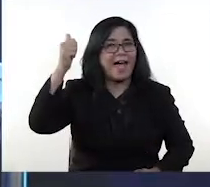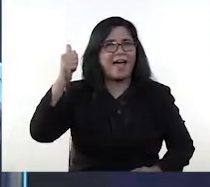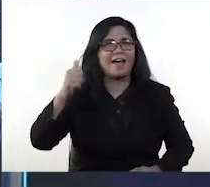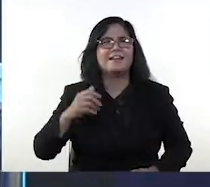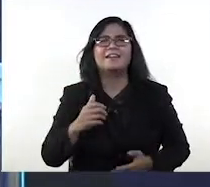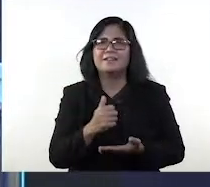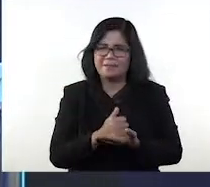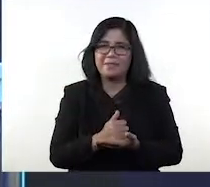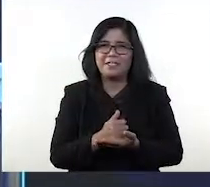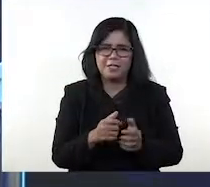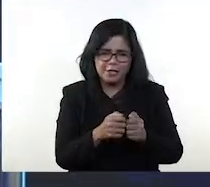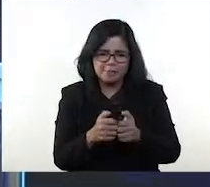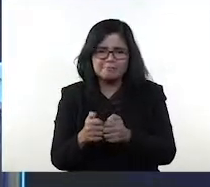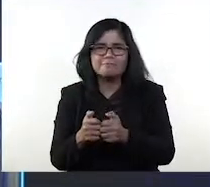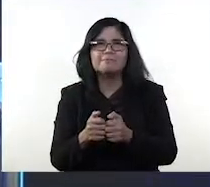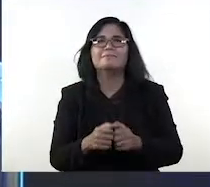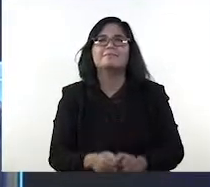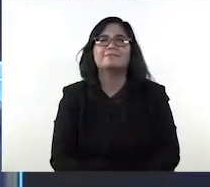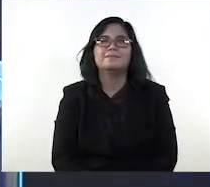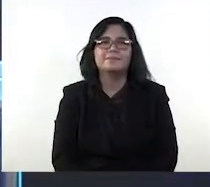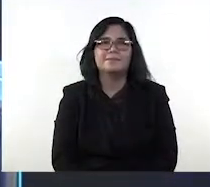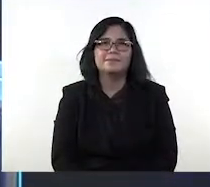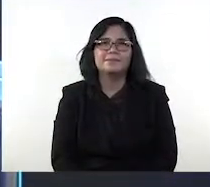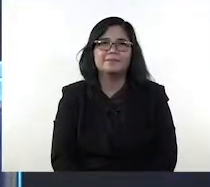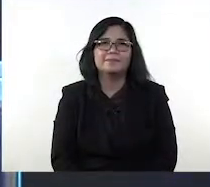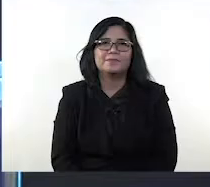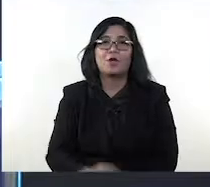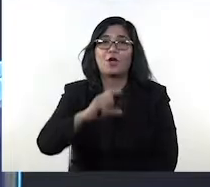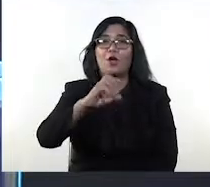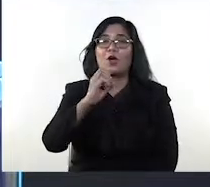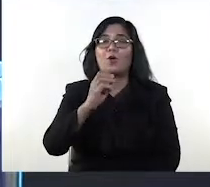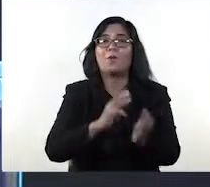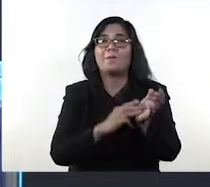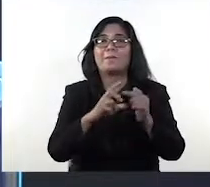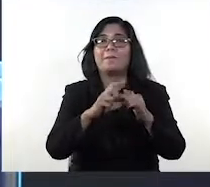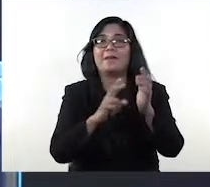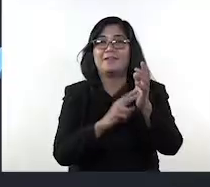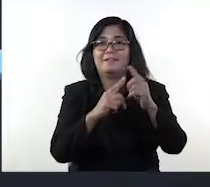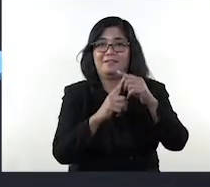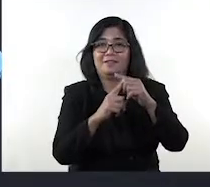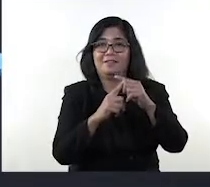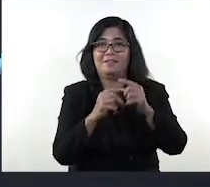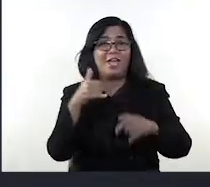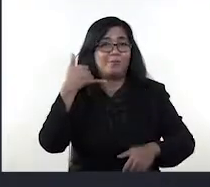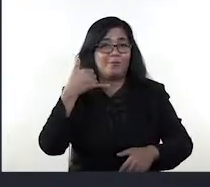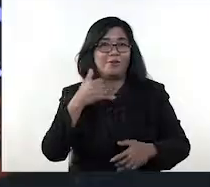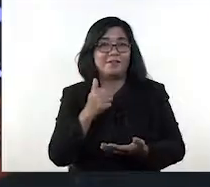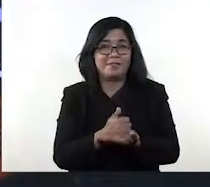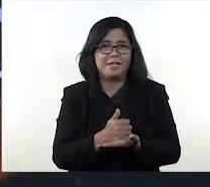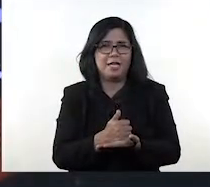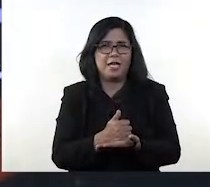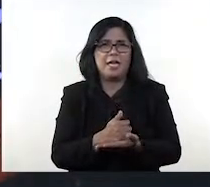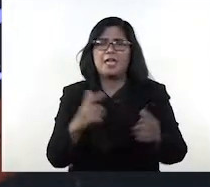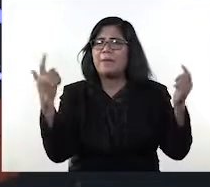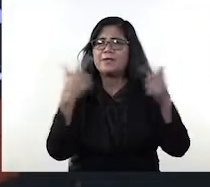saya dipersiapkan untuk menjadi pemenang Hai tapi yang bertanding bukan Tuhan Hai